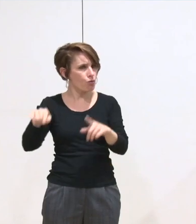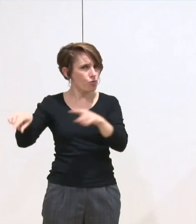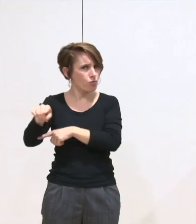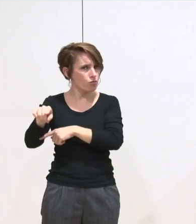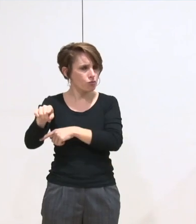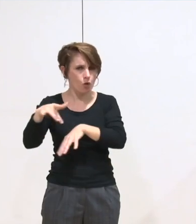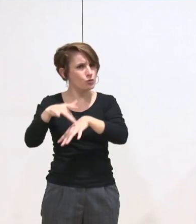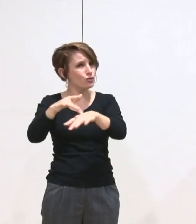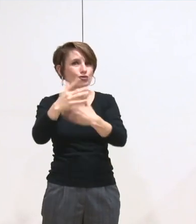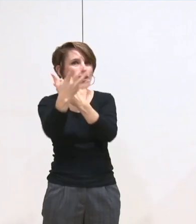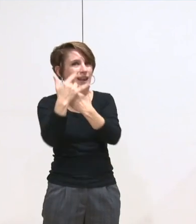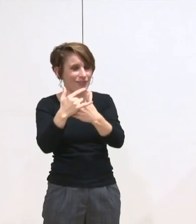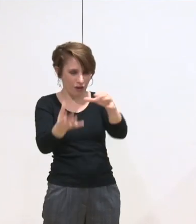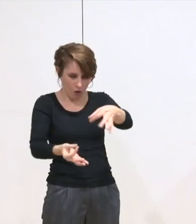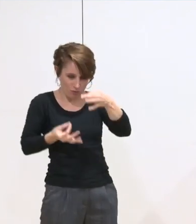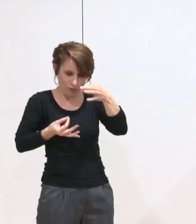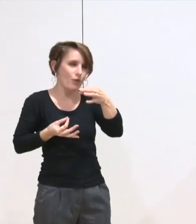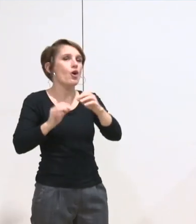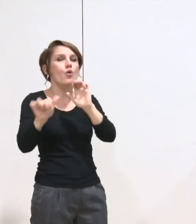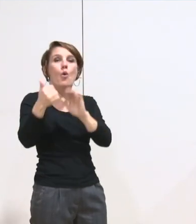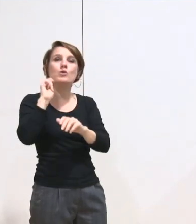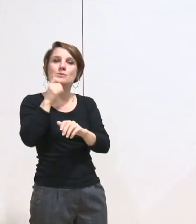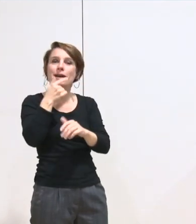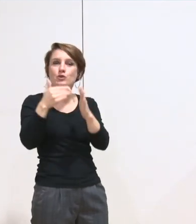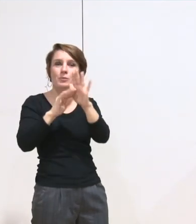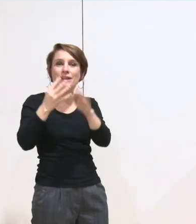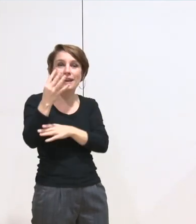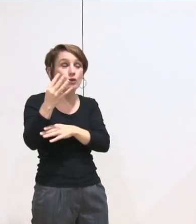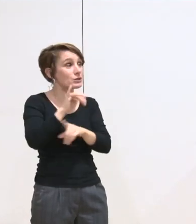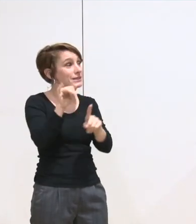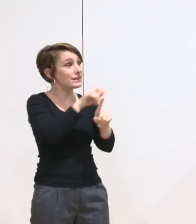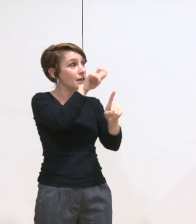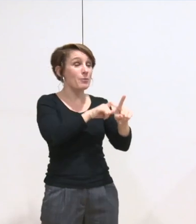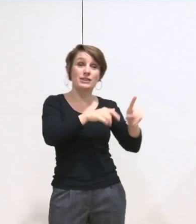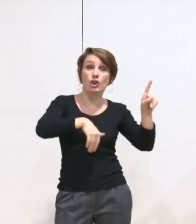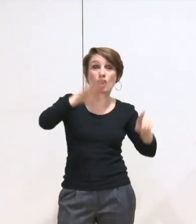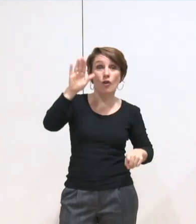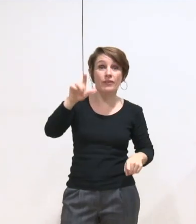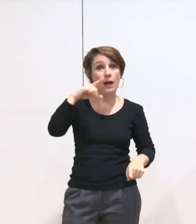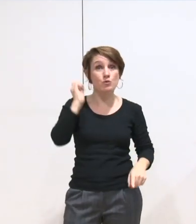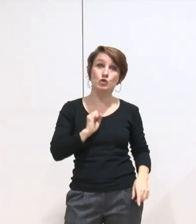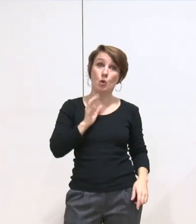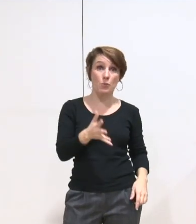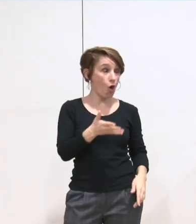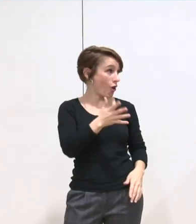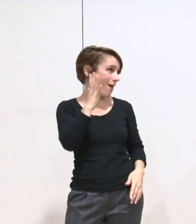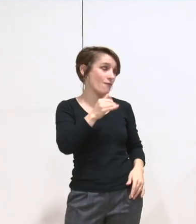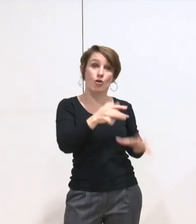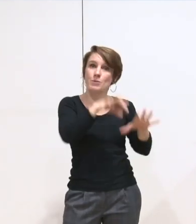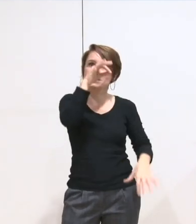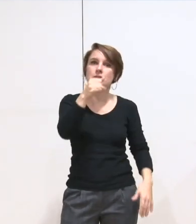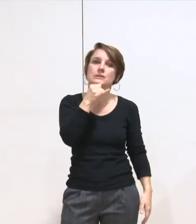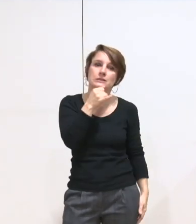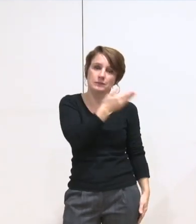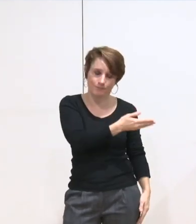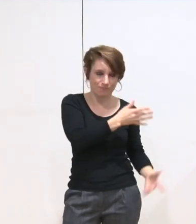Grenoble qu'ils avaient reçue le 11 mars 2014 de la part du candidat et tête de liste Éric Piolle, que vous étiez alors, monsieur le maire. Monsieur